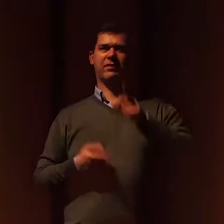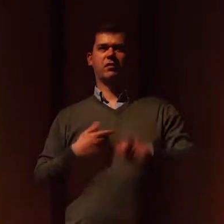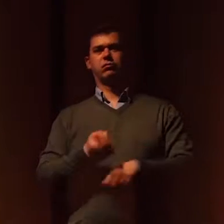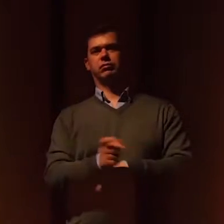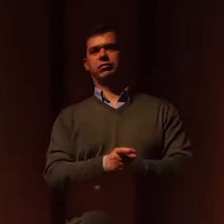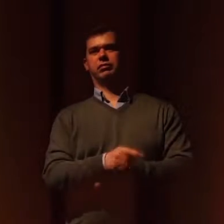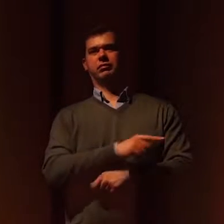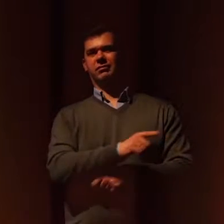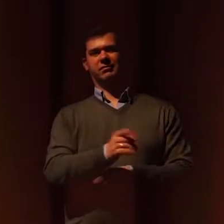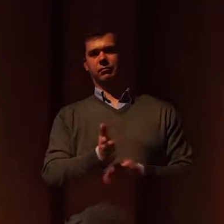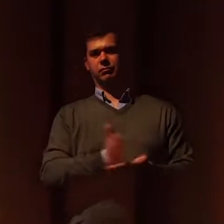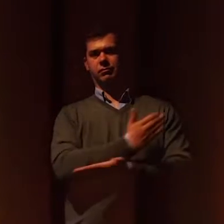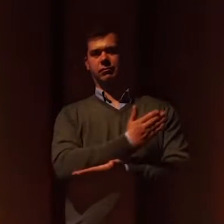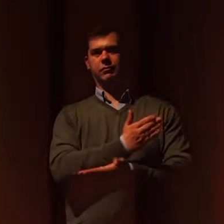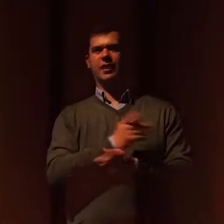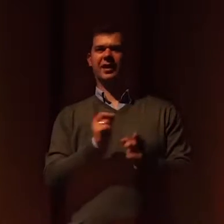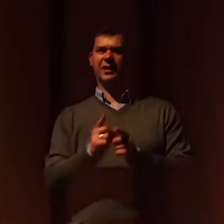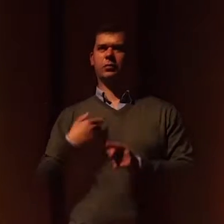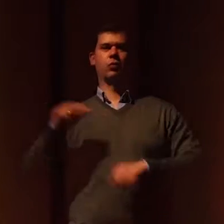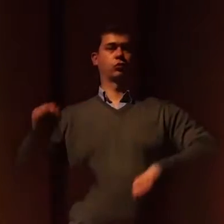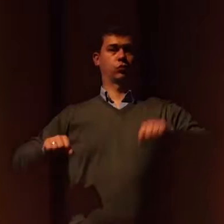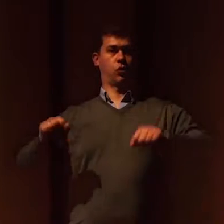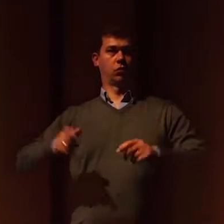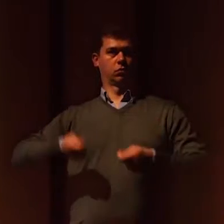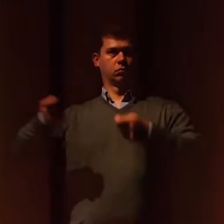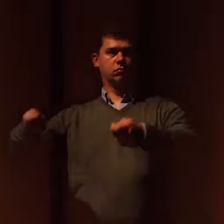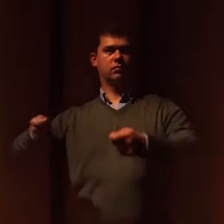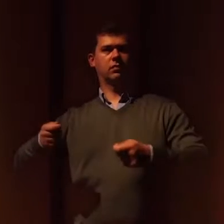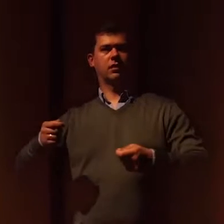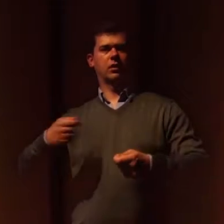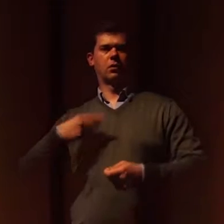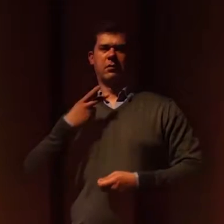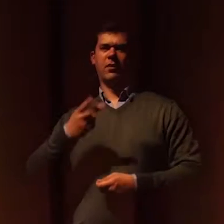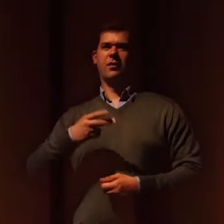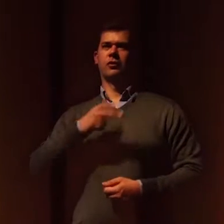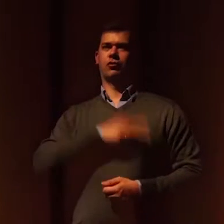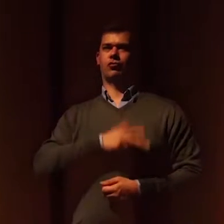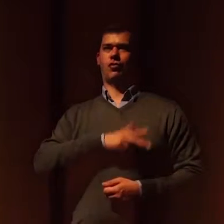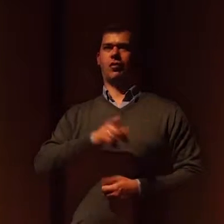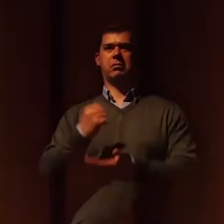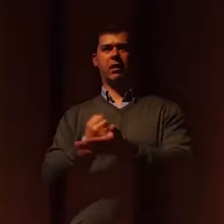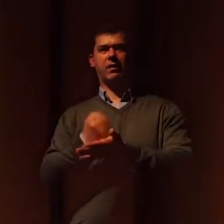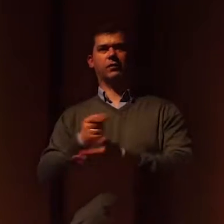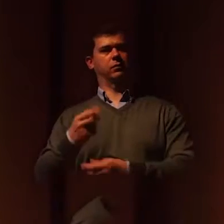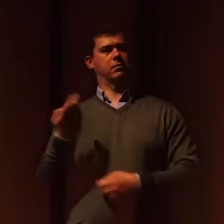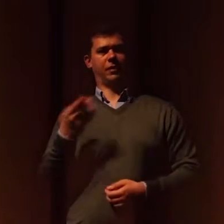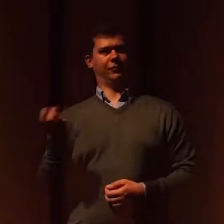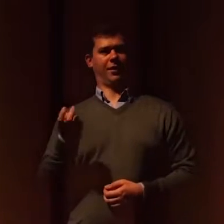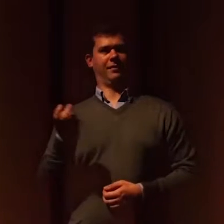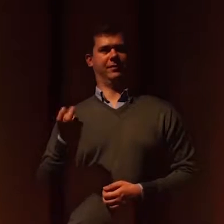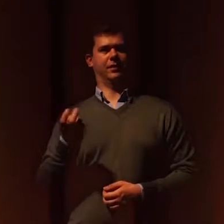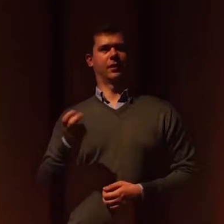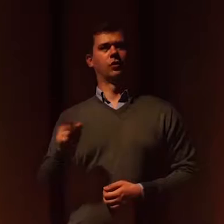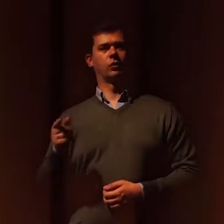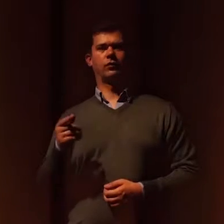ignorowany rzecz w ogóle rozgrywała się w sądzie dla mnie jako socjolożka jest bardzo ciekawa z punktu